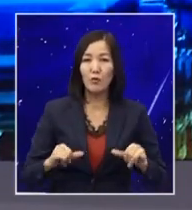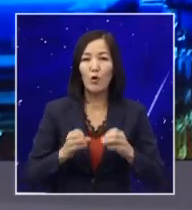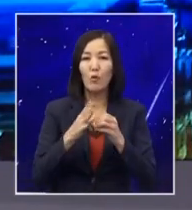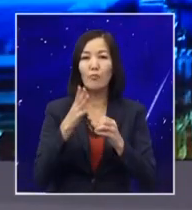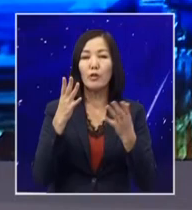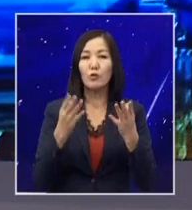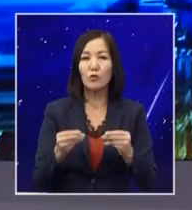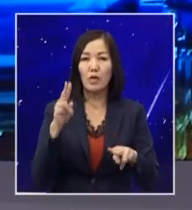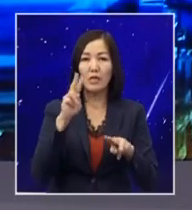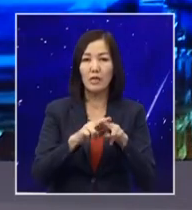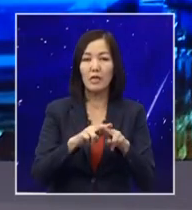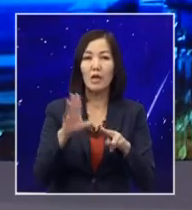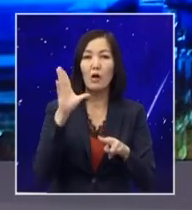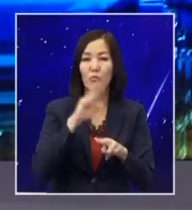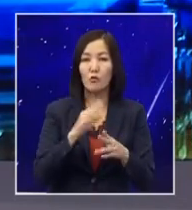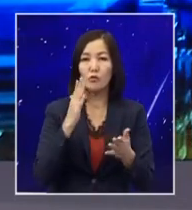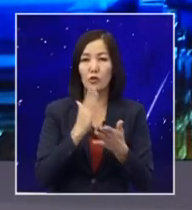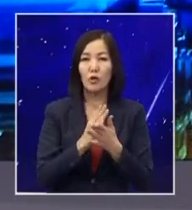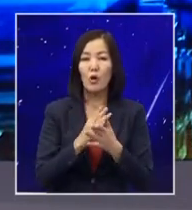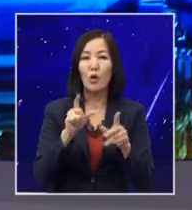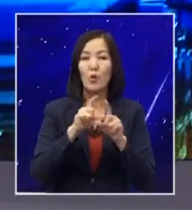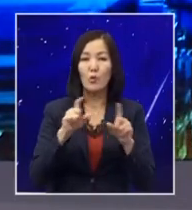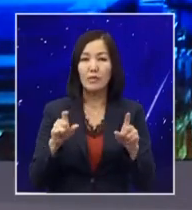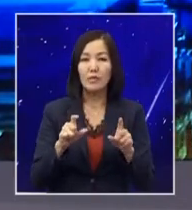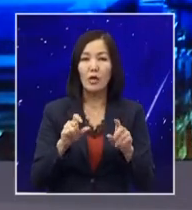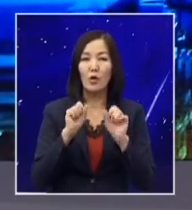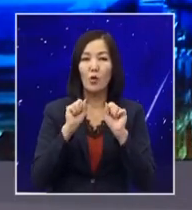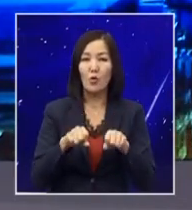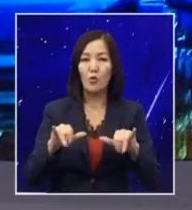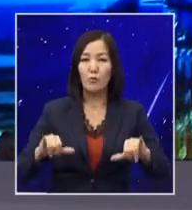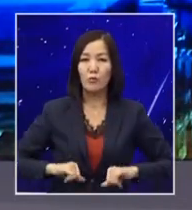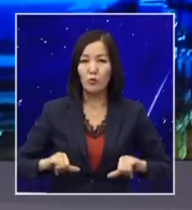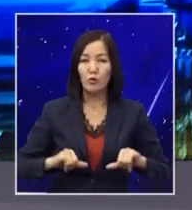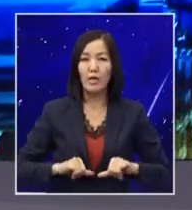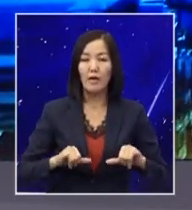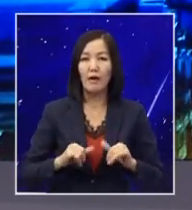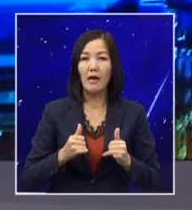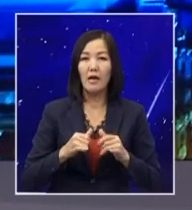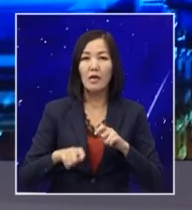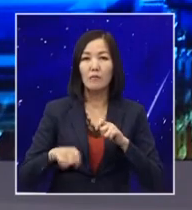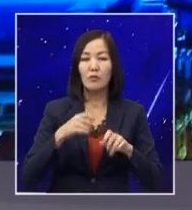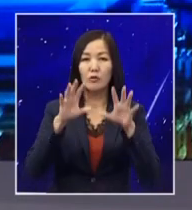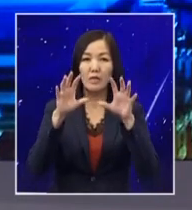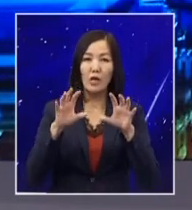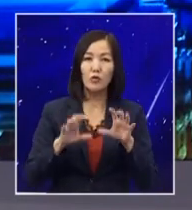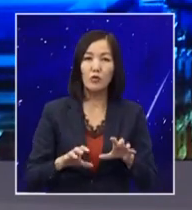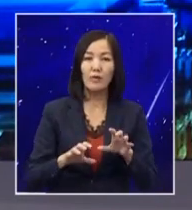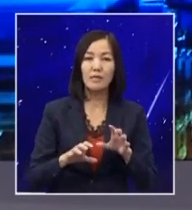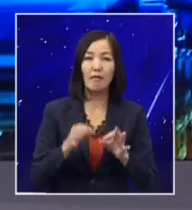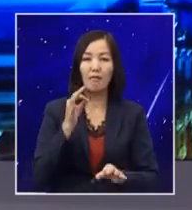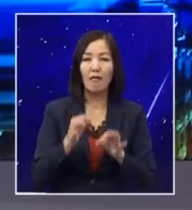15 тәулікке дейін әкімшілік қамауға алынуы мүмкін. Осындай құқық бұзушыларға арналған заң жобасы бүгін мәжілісте